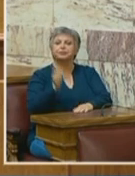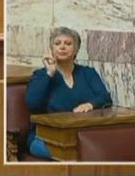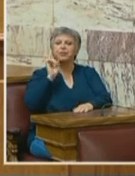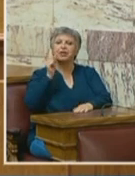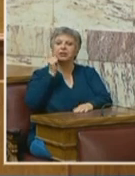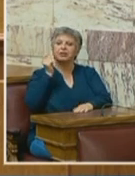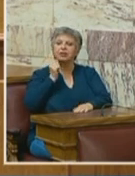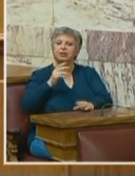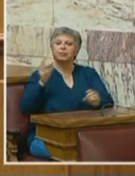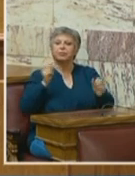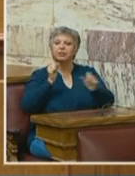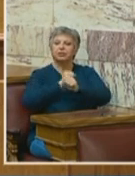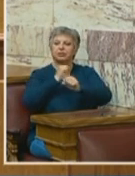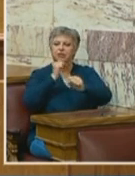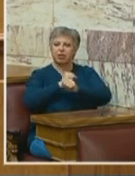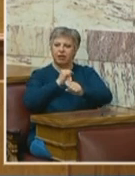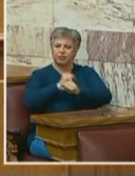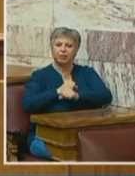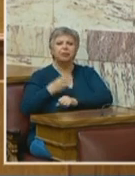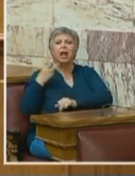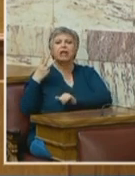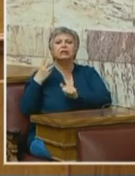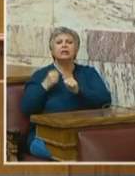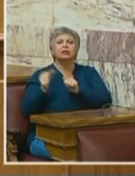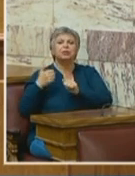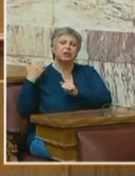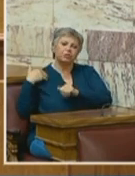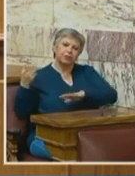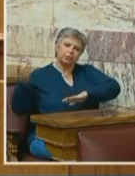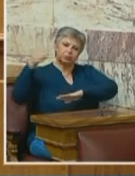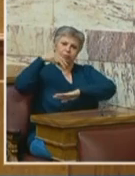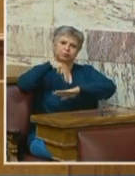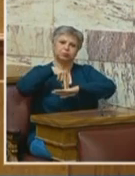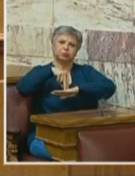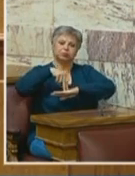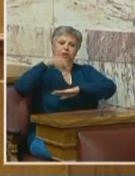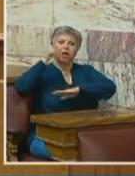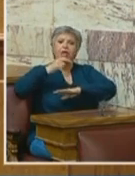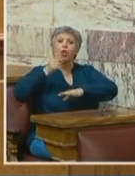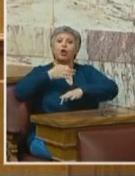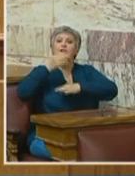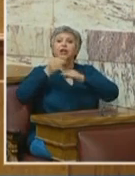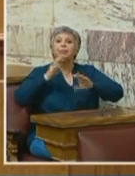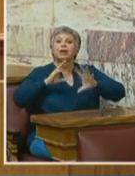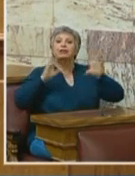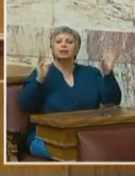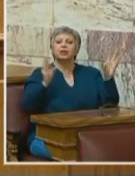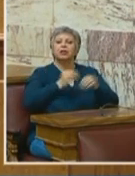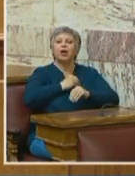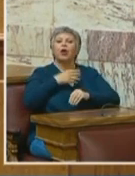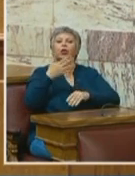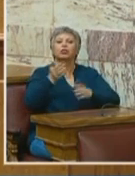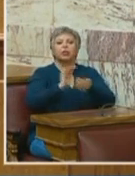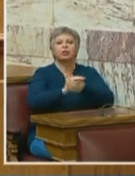πριν από 3 μήνες από το βήμα της Βουλής, είχα μιλήσει για πολιτική σκευωρία. Είχα